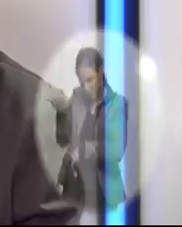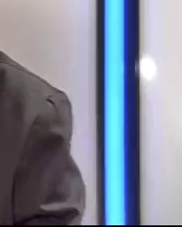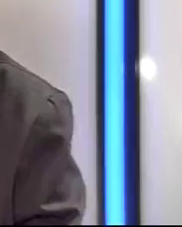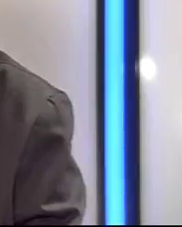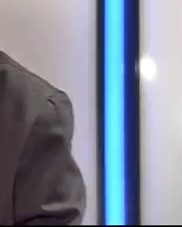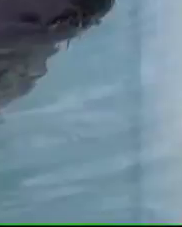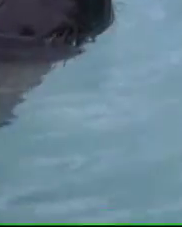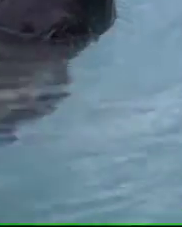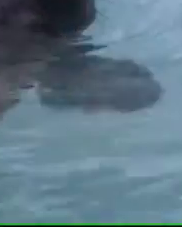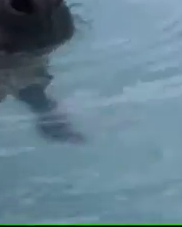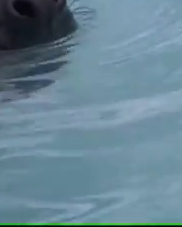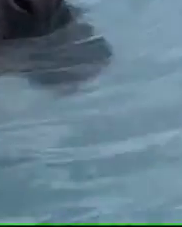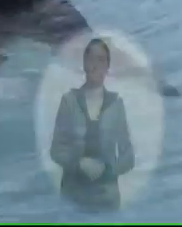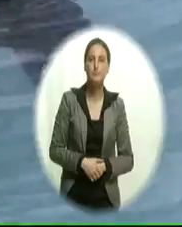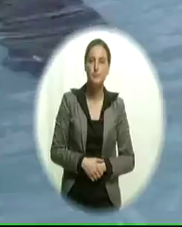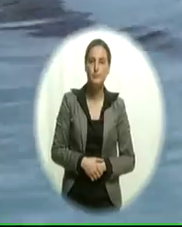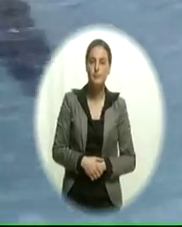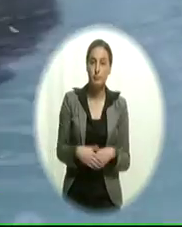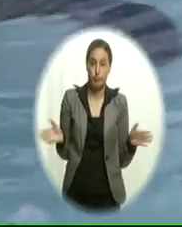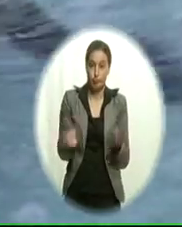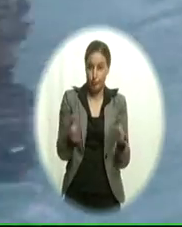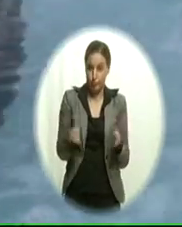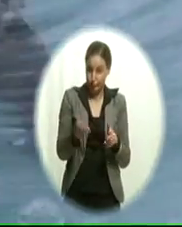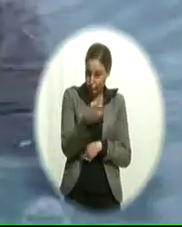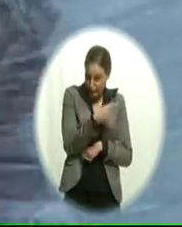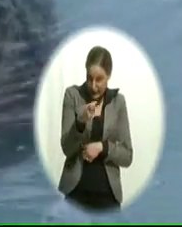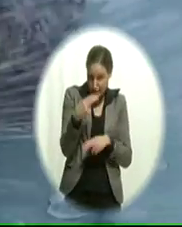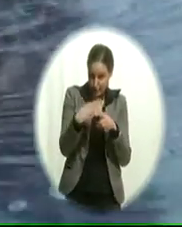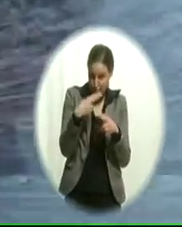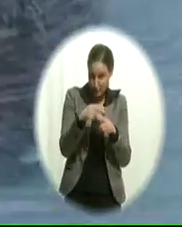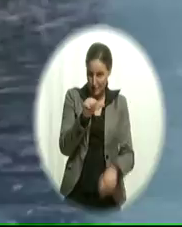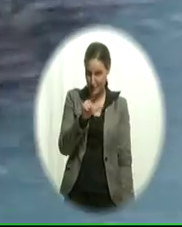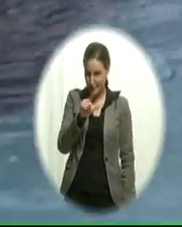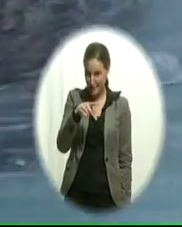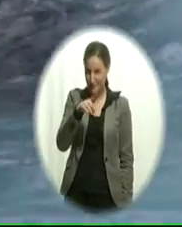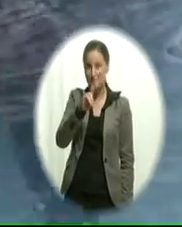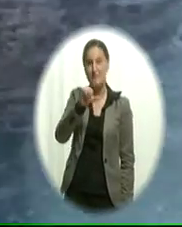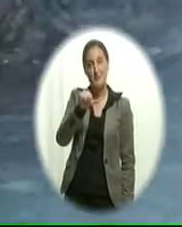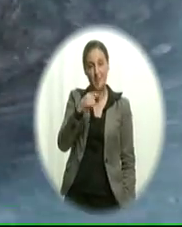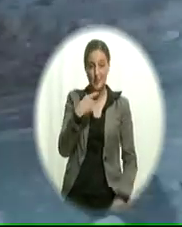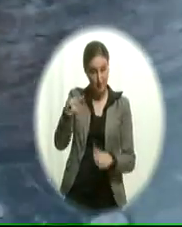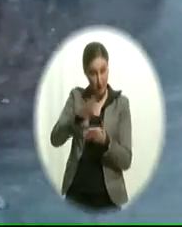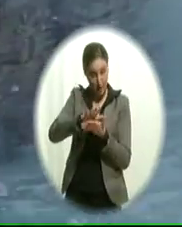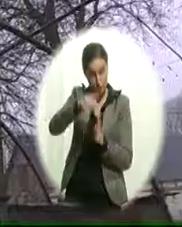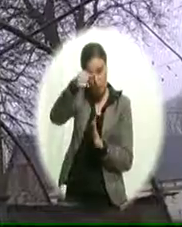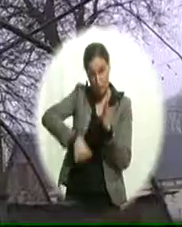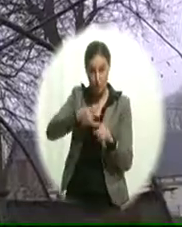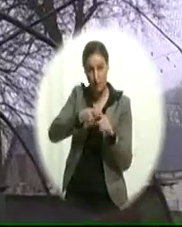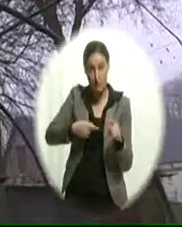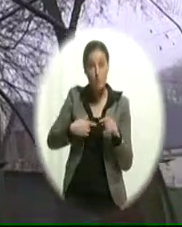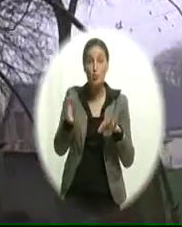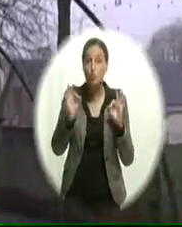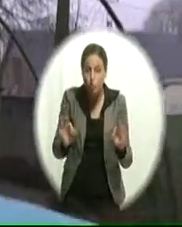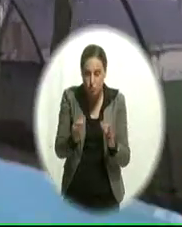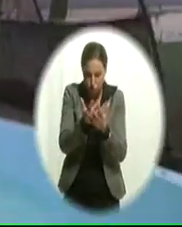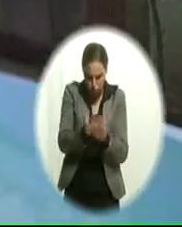Delaubert. C'est un phoque gris, il s'appelle Alpha. Il a un mois et demi et ne fait que 20 kilos. À son âge, il devrait peser le